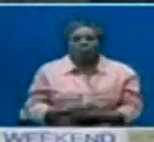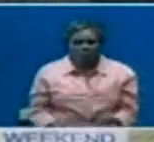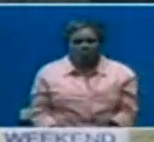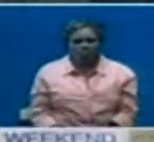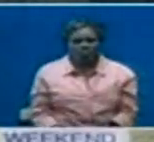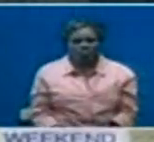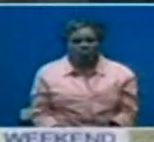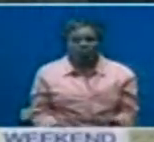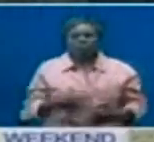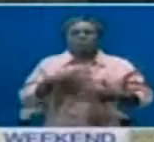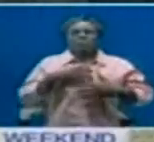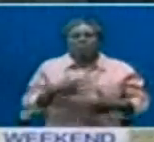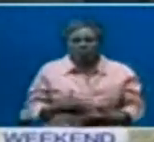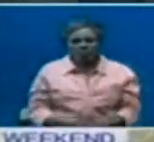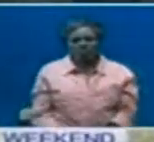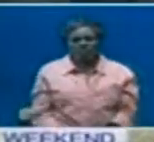Alafu ufanye.